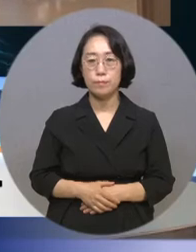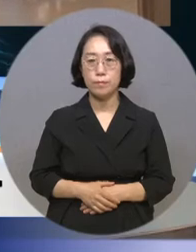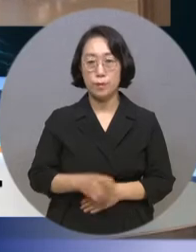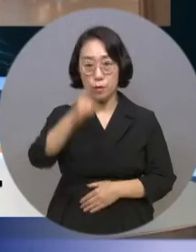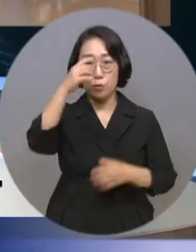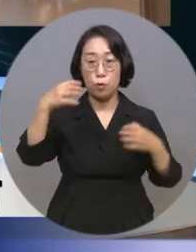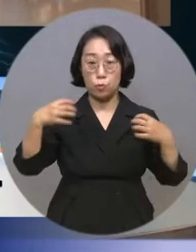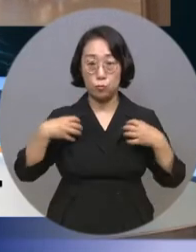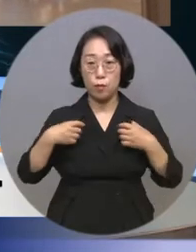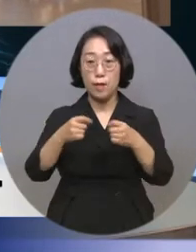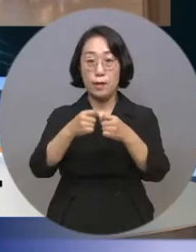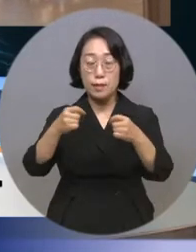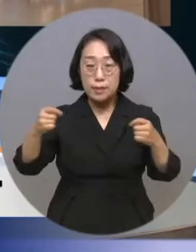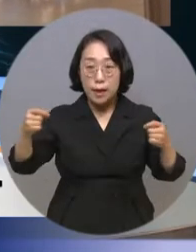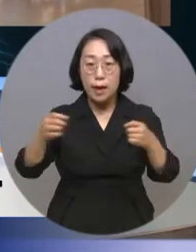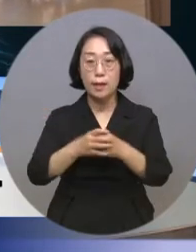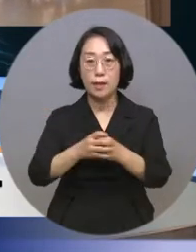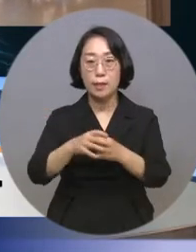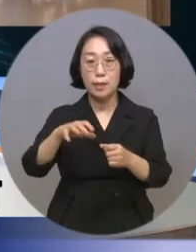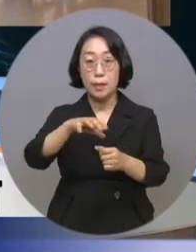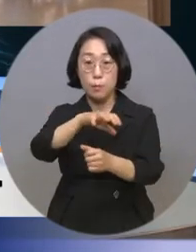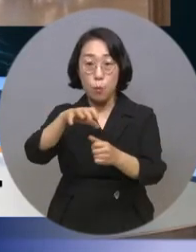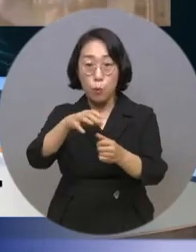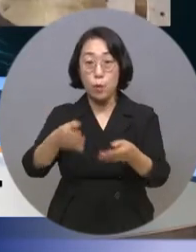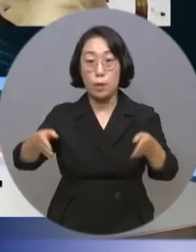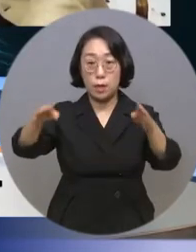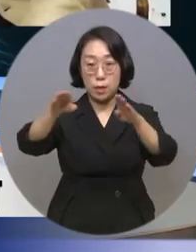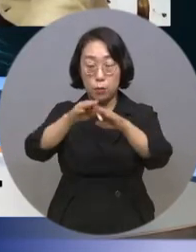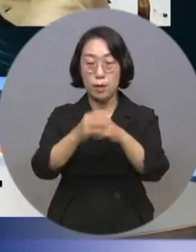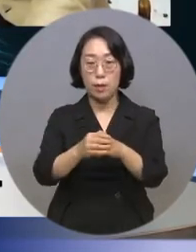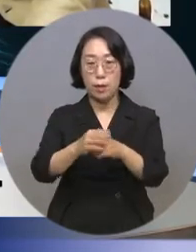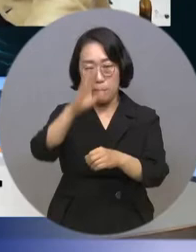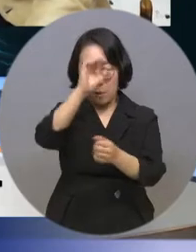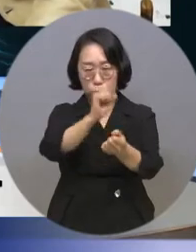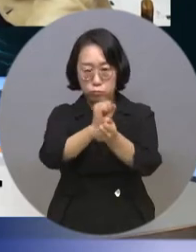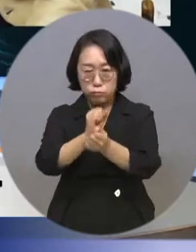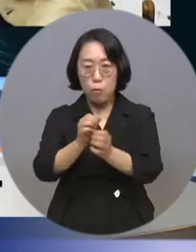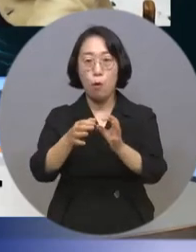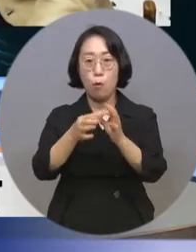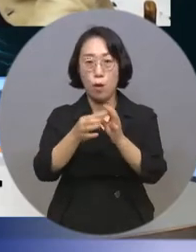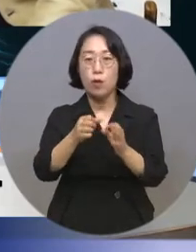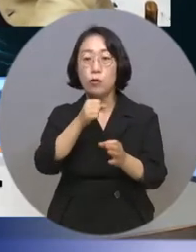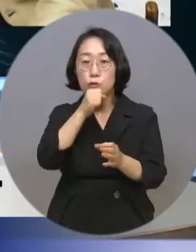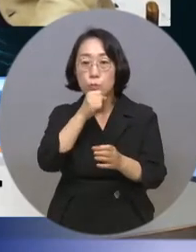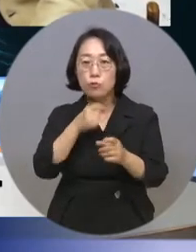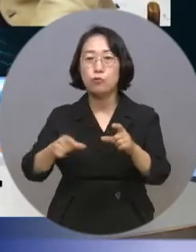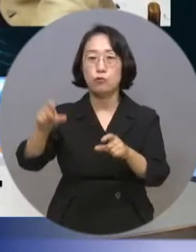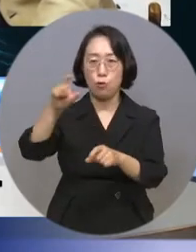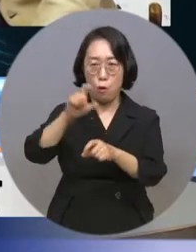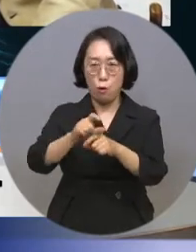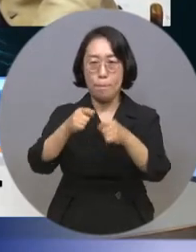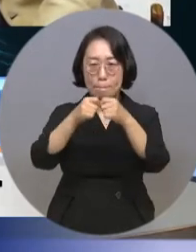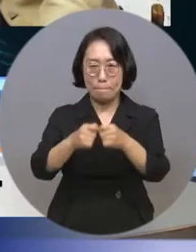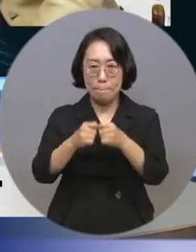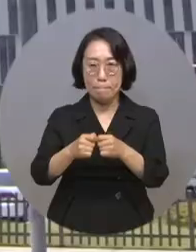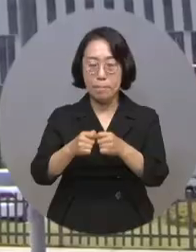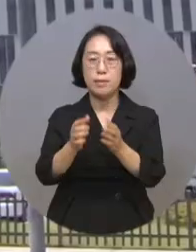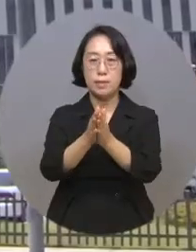정부가 장기 요양기관을 평가할 때 방역 관련 지표를 신설해 방역 관리를 강화하기로 했습니다.